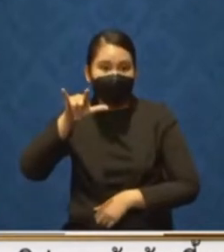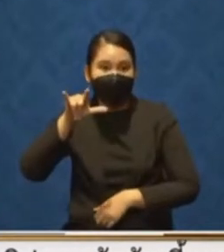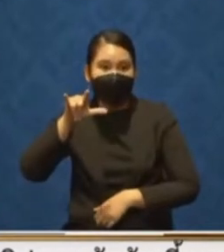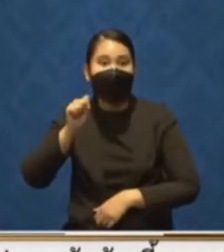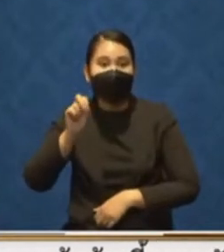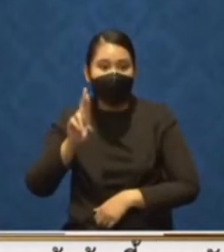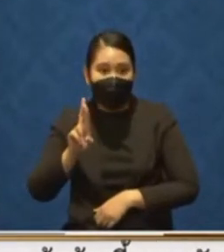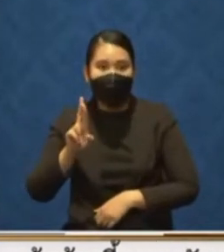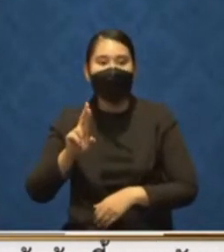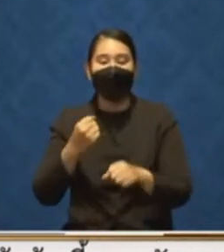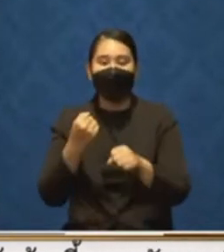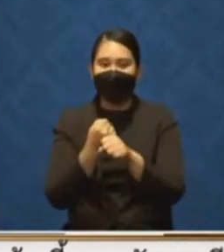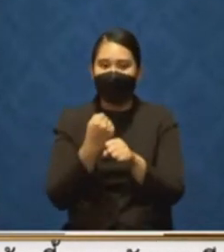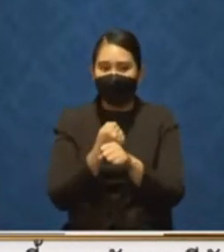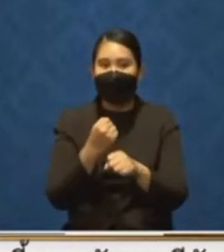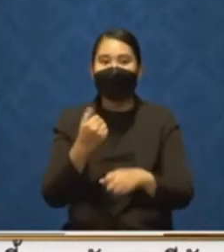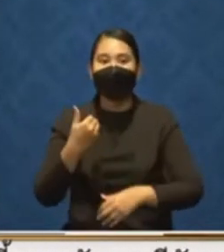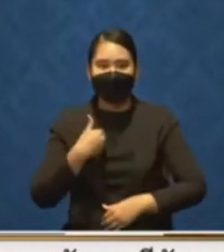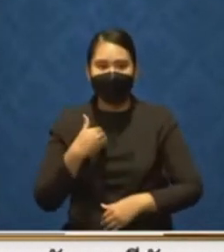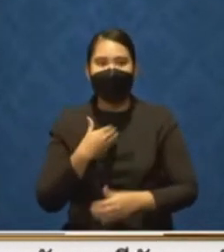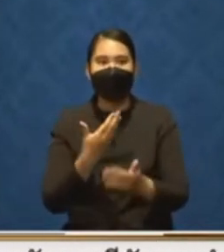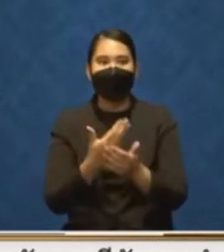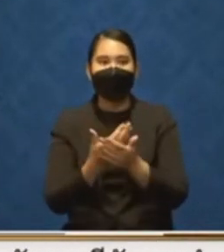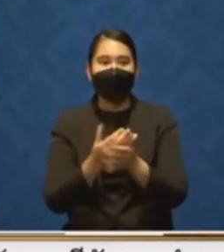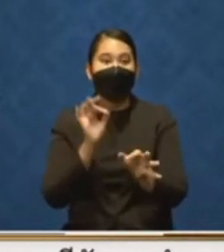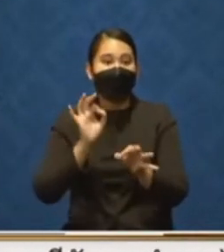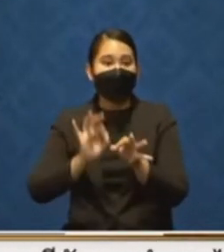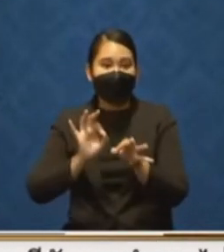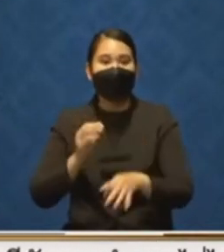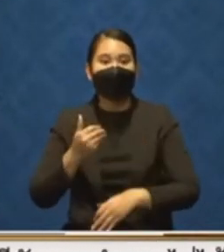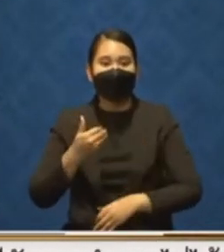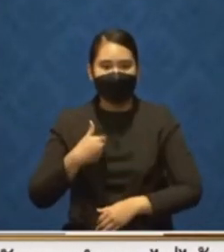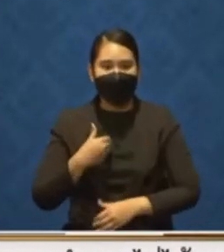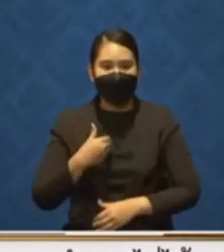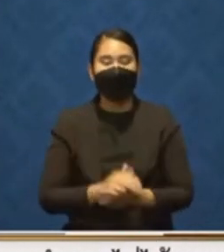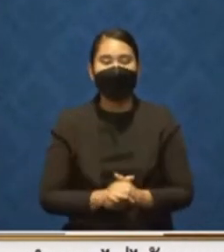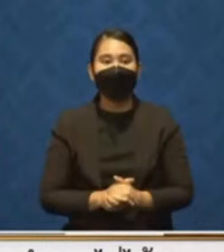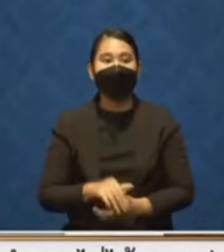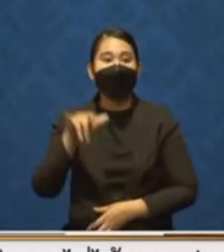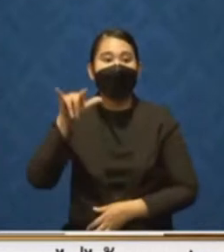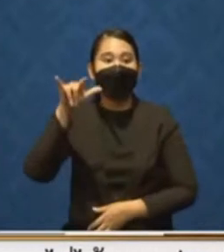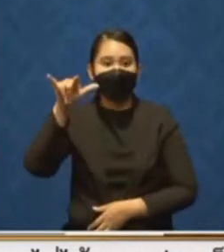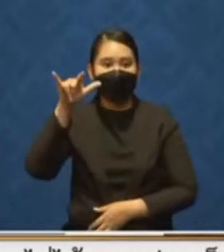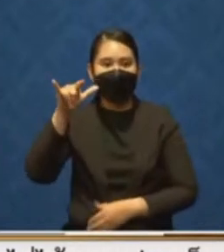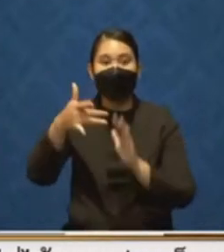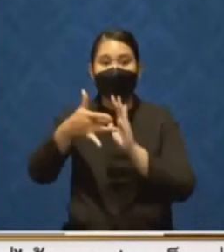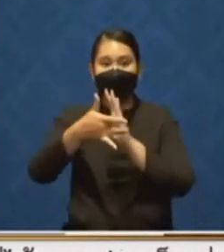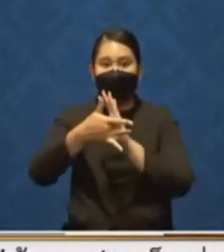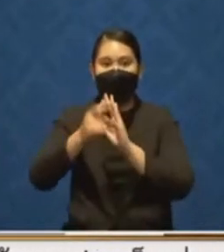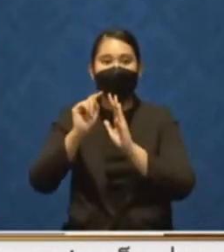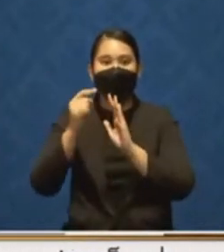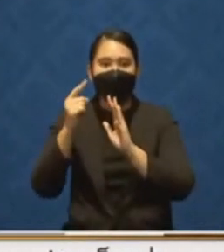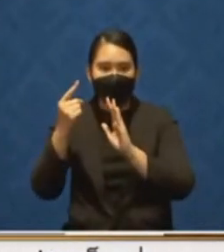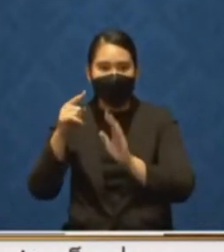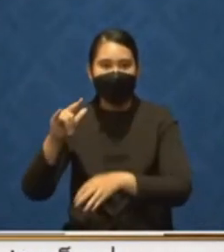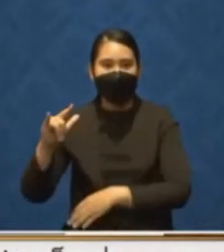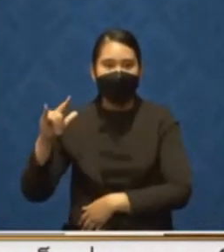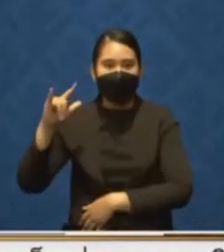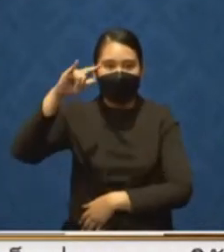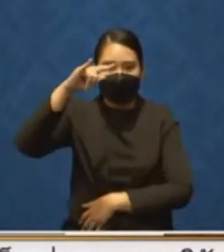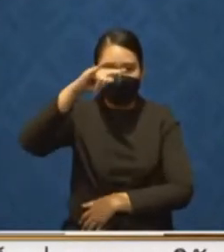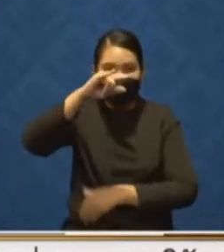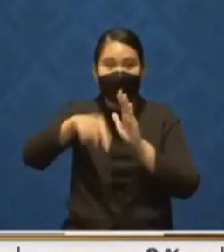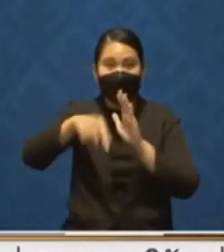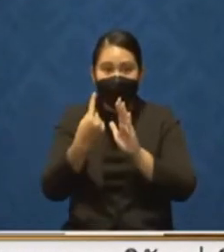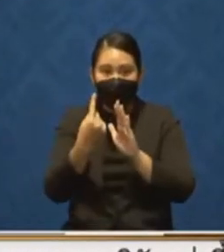มันก็ใกล้จ่ายในการฝึกในการใช้โอมาร์ตรงนี้ไปแล้วเครื่องบินที่ทำไมขณะนี้มันคงไม่บินขึ้นไปบนอากาศเป็นชั่วโมงแล้วครับ